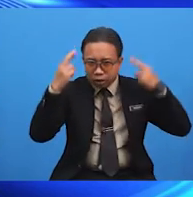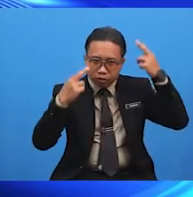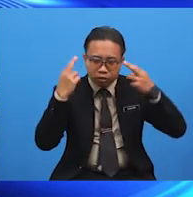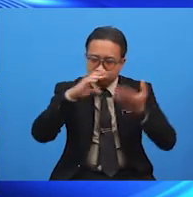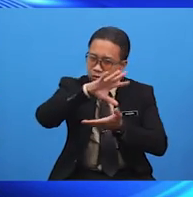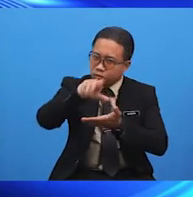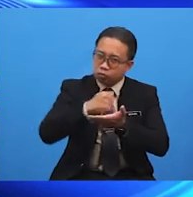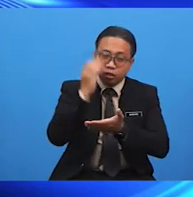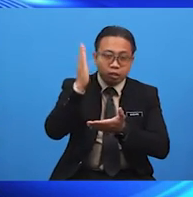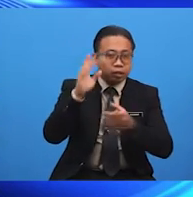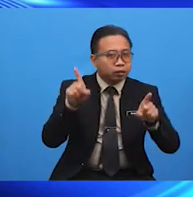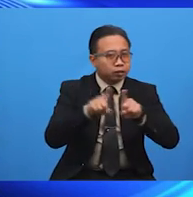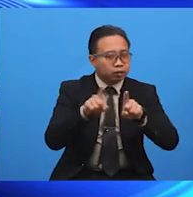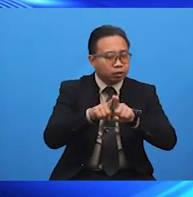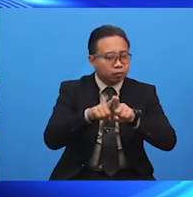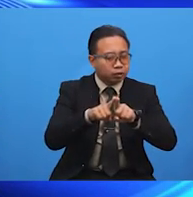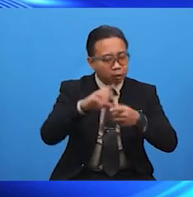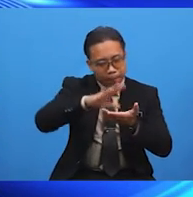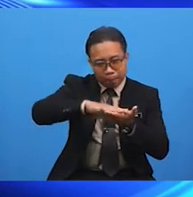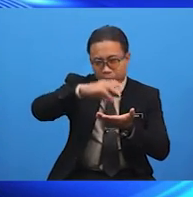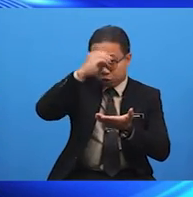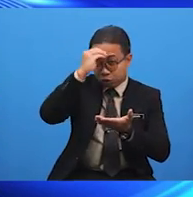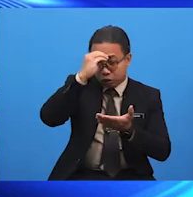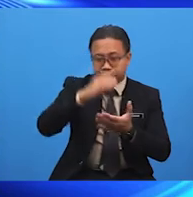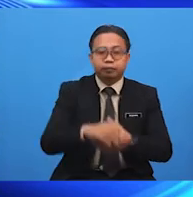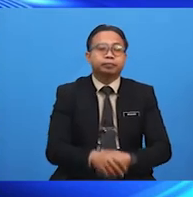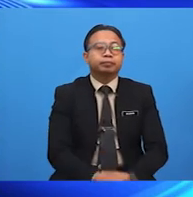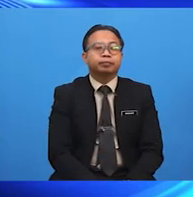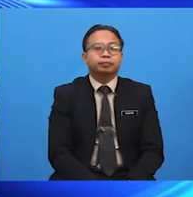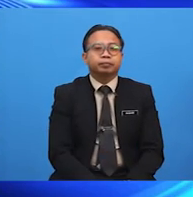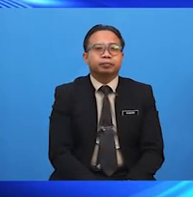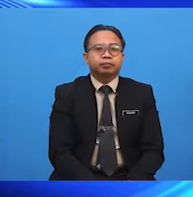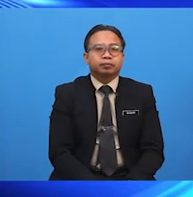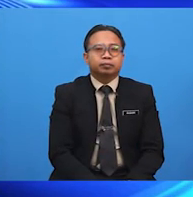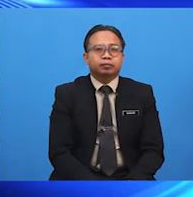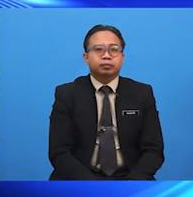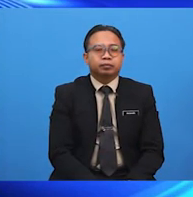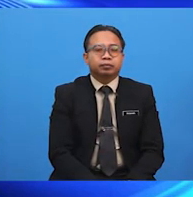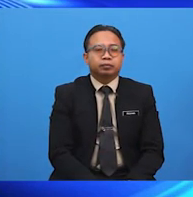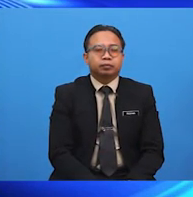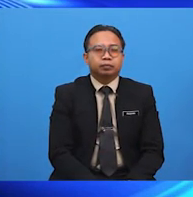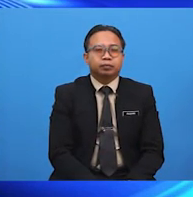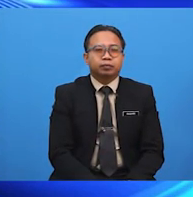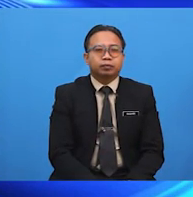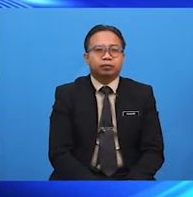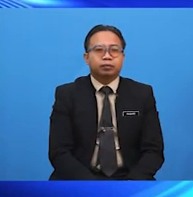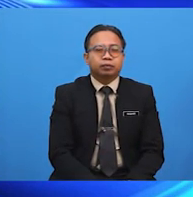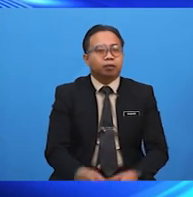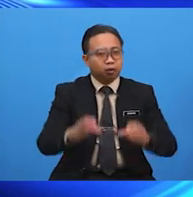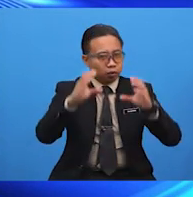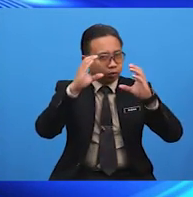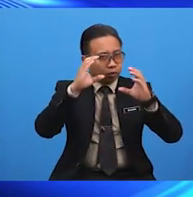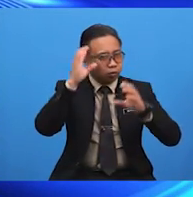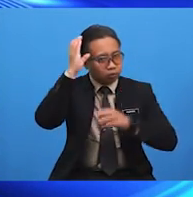akan bersama-sama menyelam. Bukan menyelam masuk dalam air, tapi menyelami lebih dalam, iaitu konten